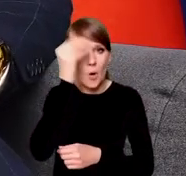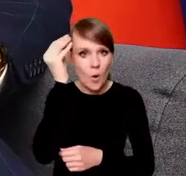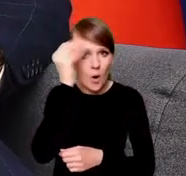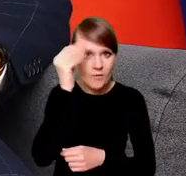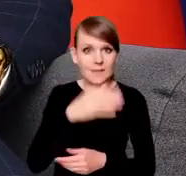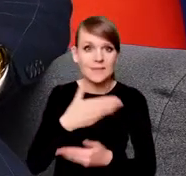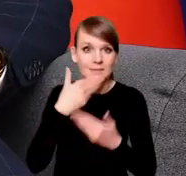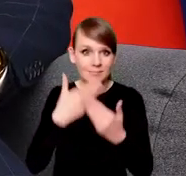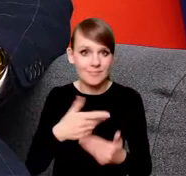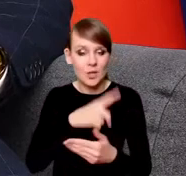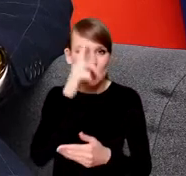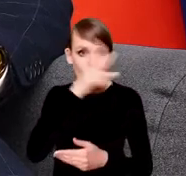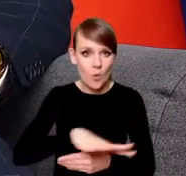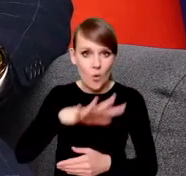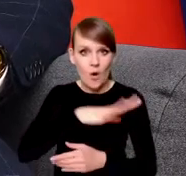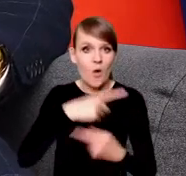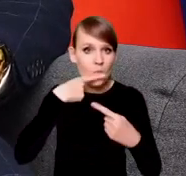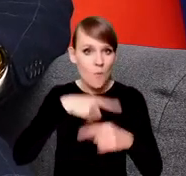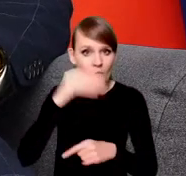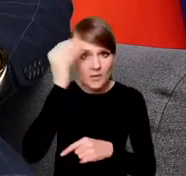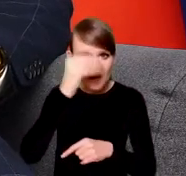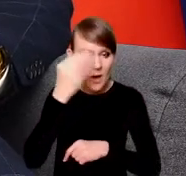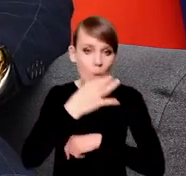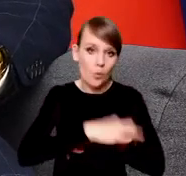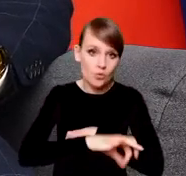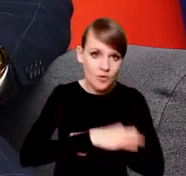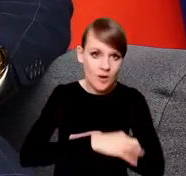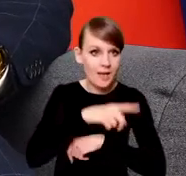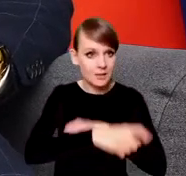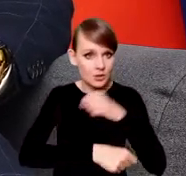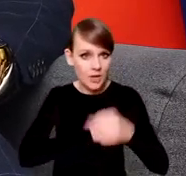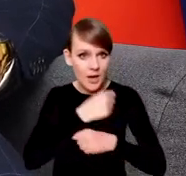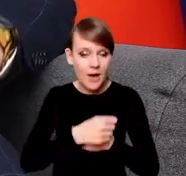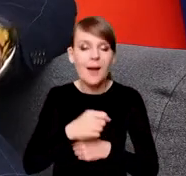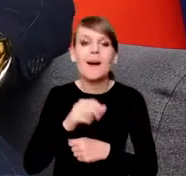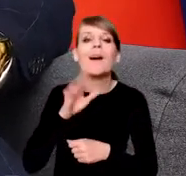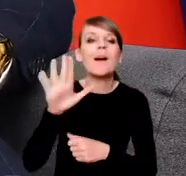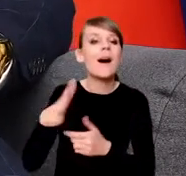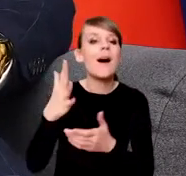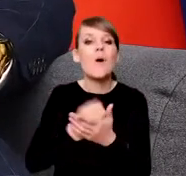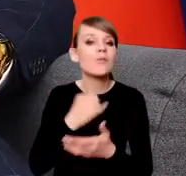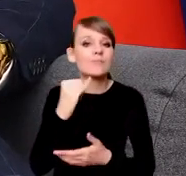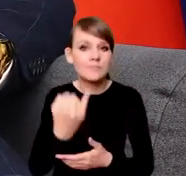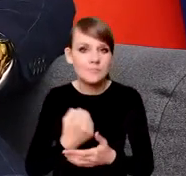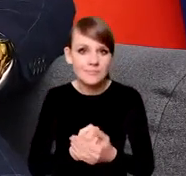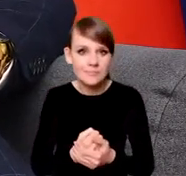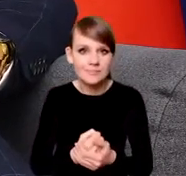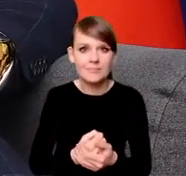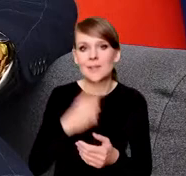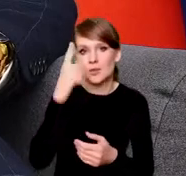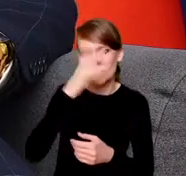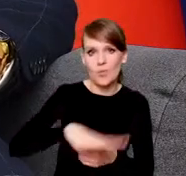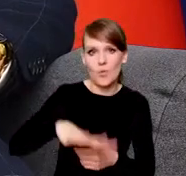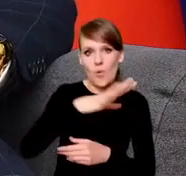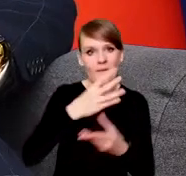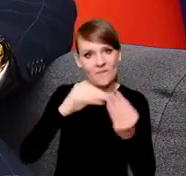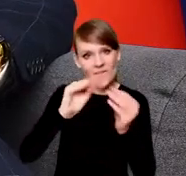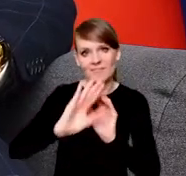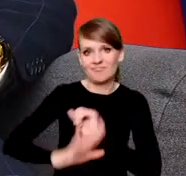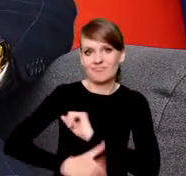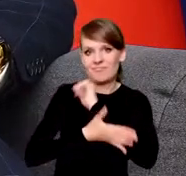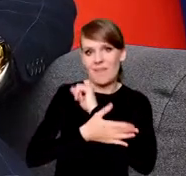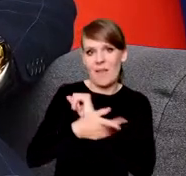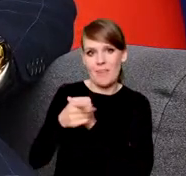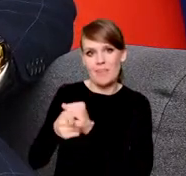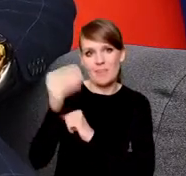społecznej odpowiedzialności nauki czy uczelni, to korzyść związana z wzrostem poparcia społecznego dla nauki jako takiej. To znaczy, że